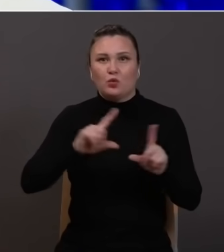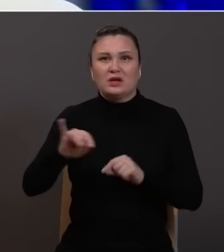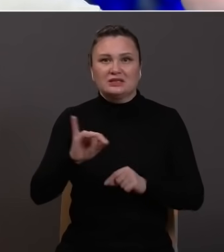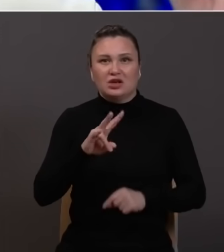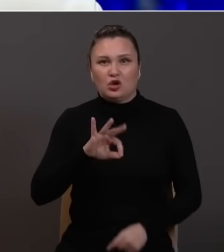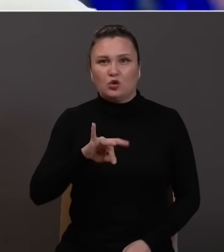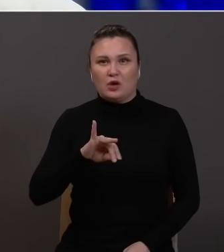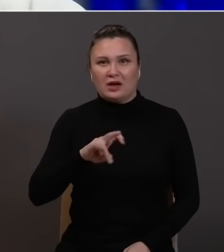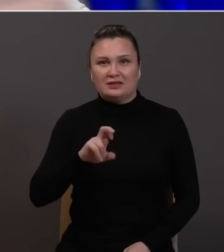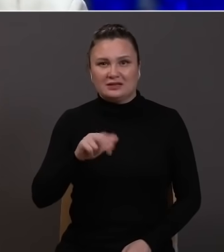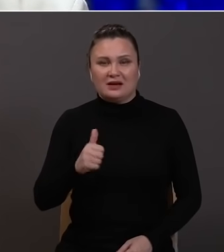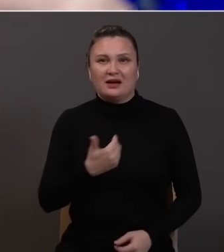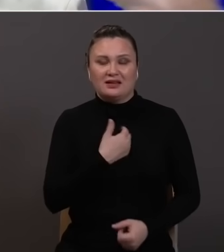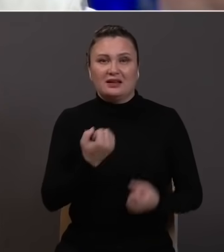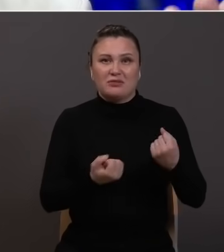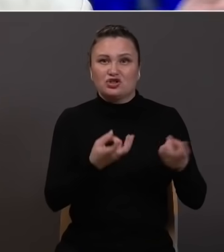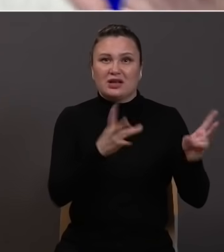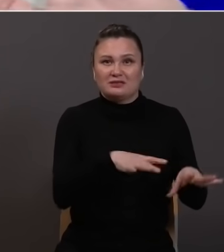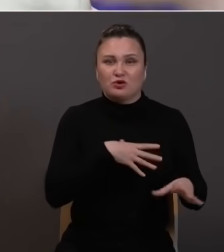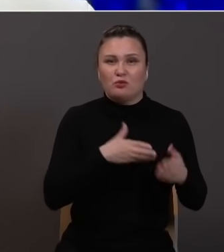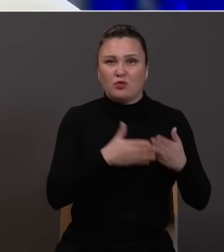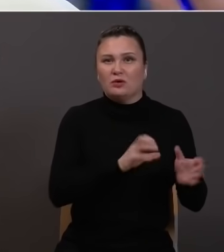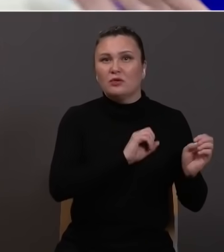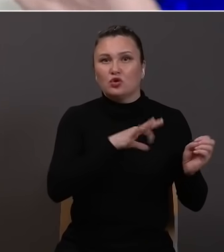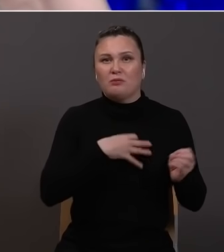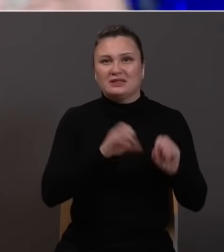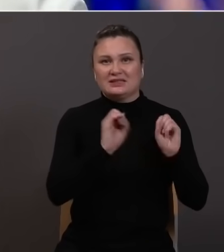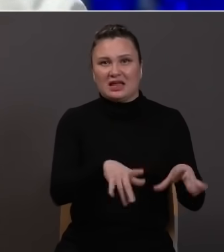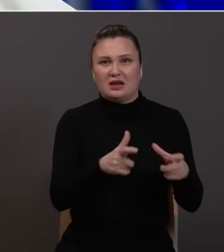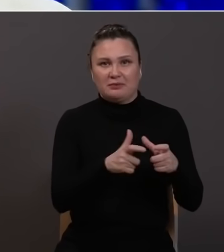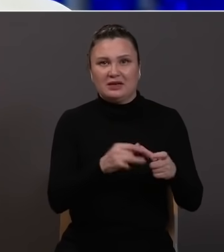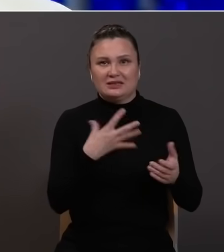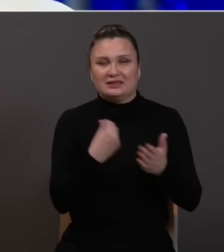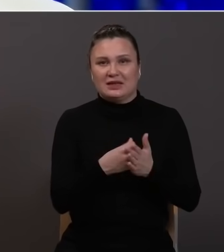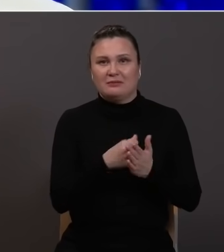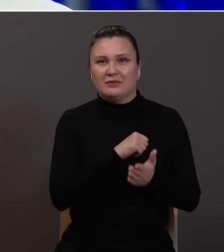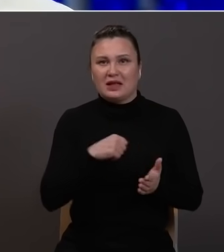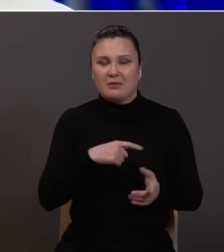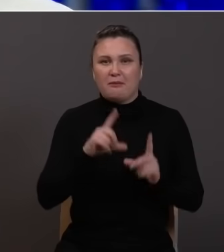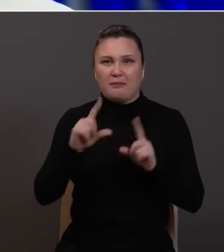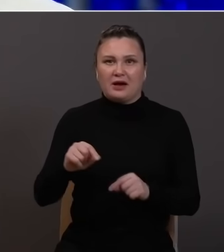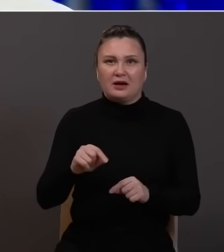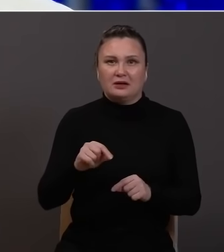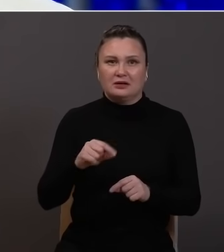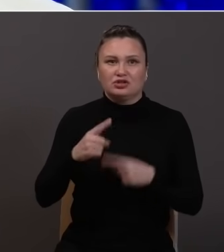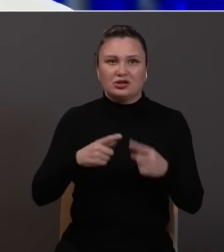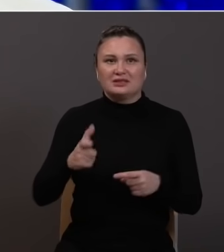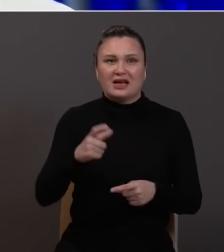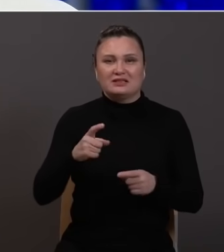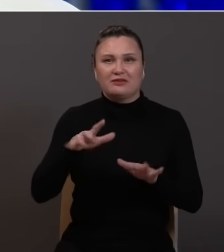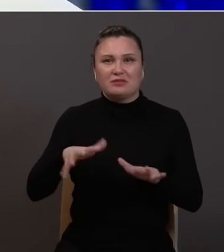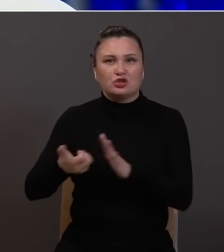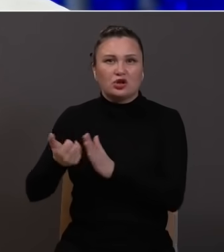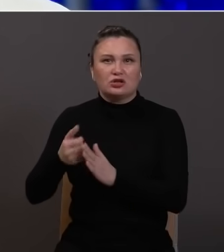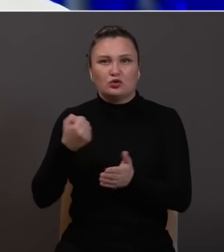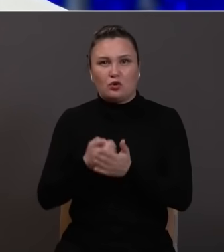Норильска, мы хотели их там оставить и морем вывезти, и улететь. Но мы сдали билеты и поехали своим ходом из Норильска через газовые месторождения